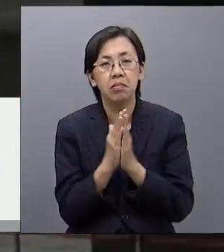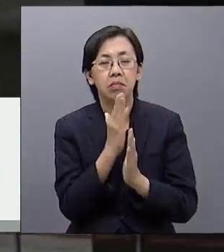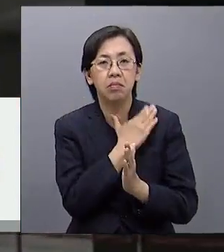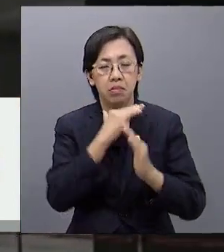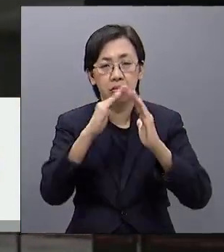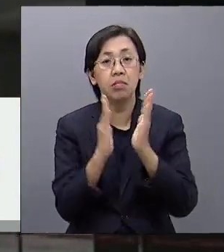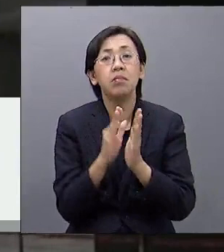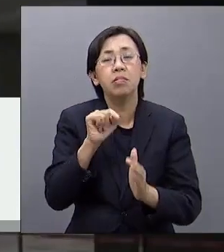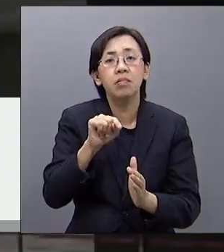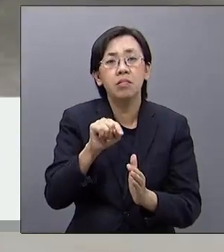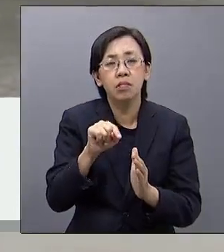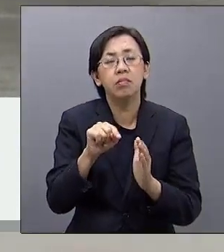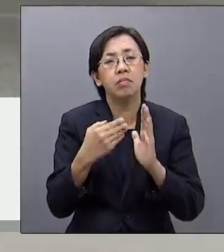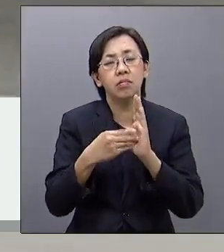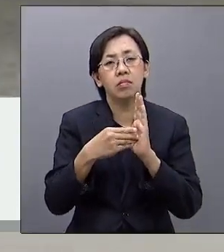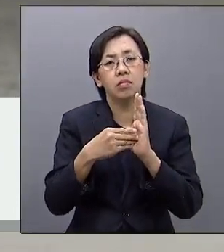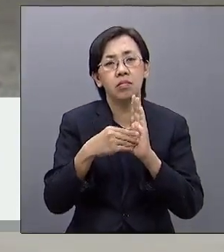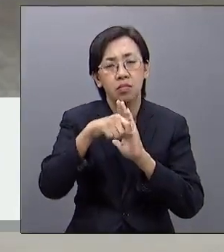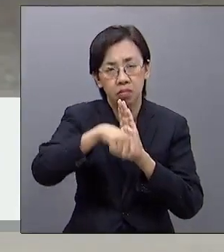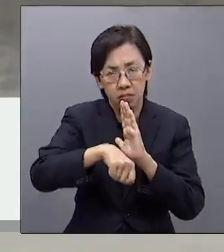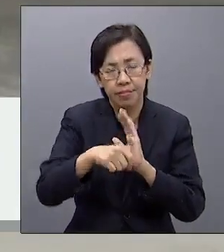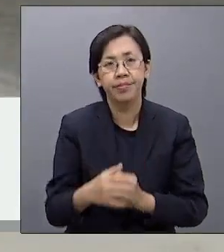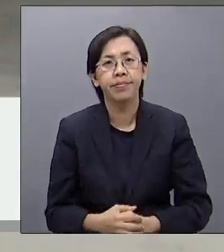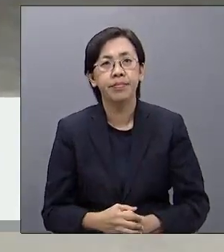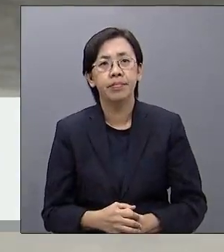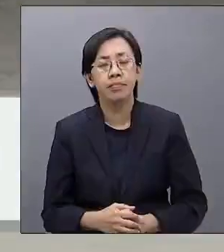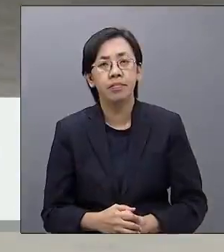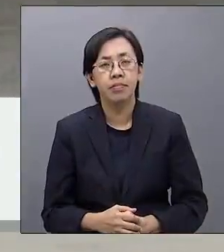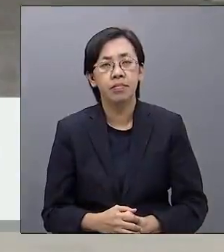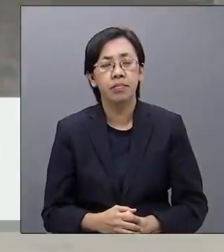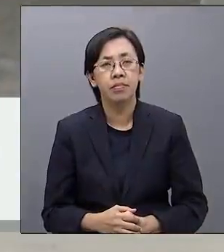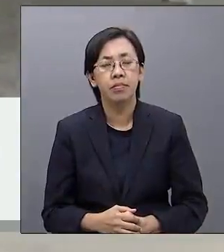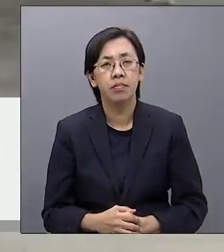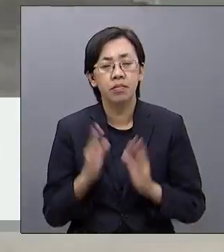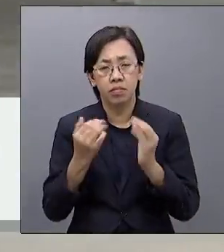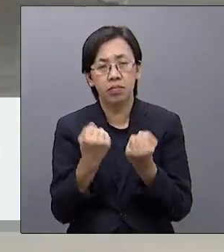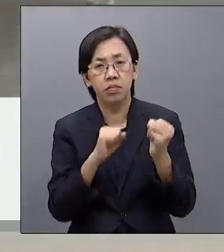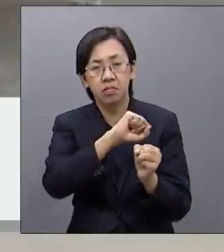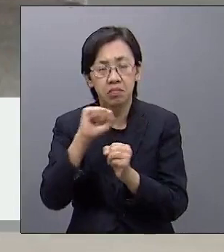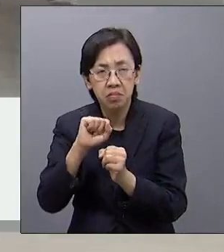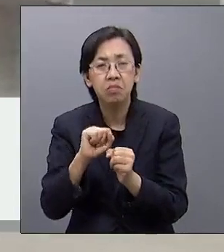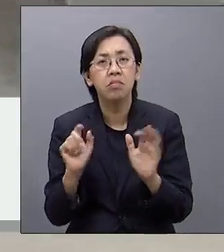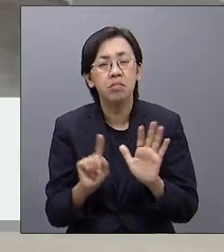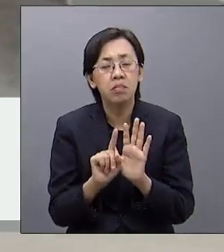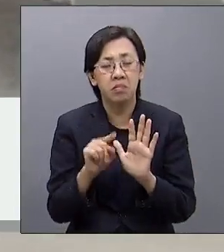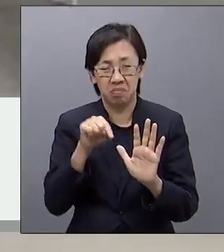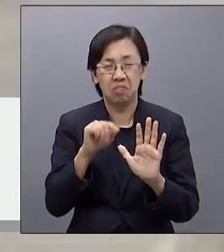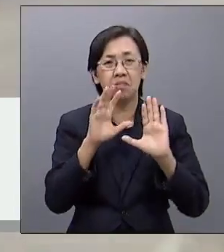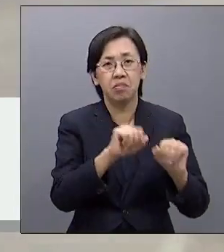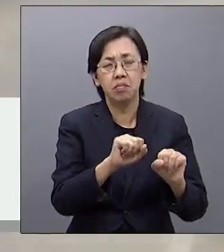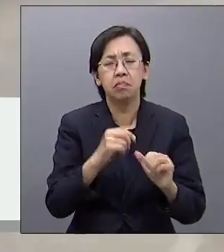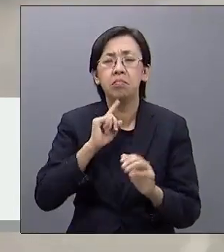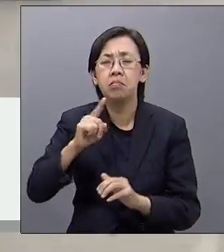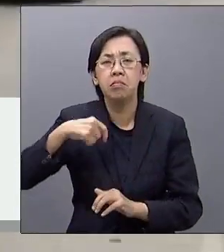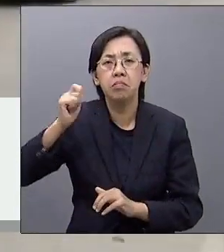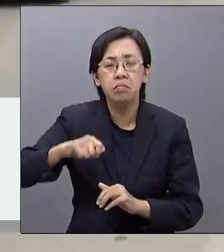ป่าธรรมคีรีจังหวัดนครราชสีมาและนายบุญศักดิ์คนขับรถตู้ไปขออำนาจศาลอาญาคดีทุจริต